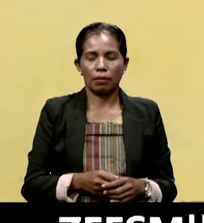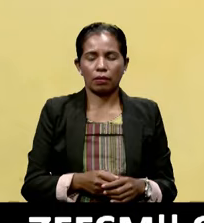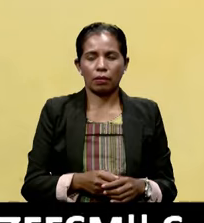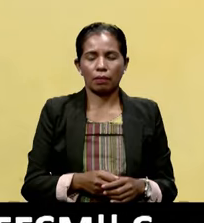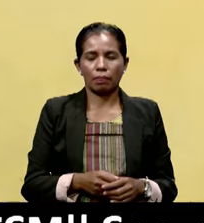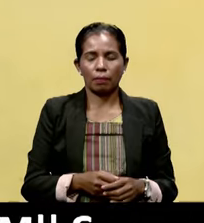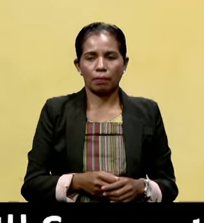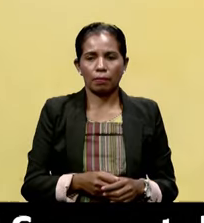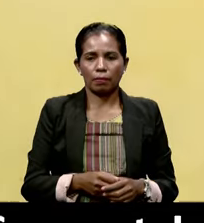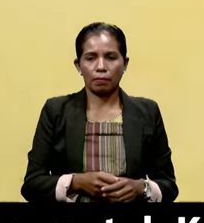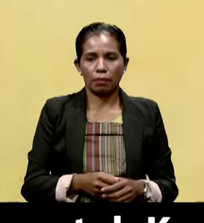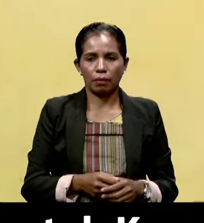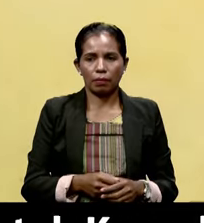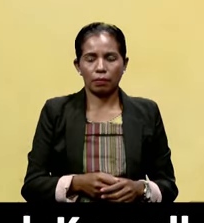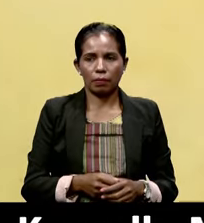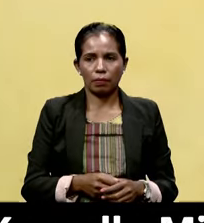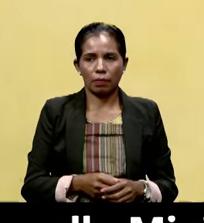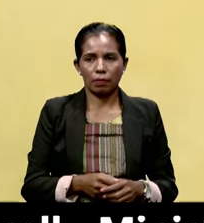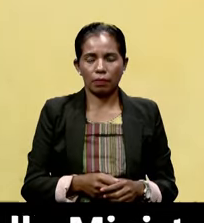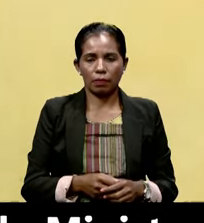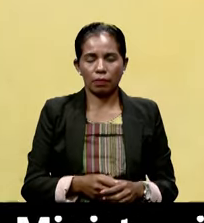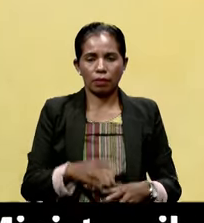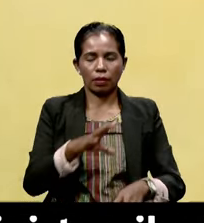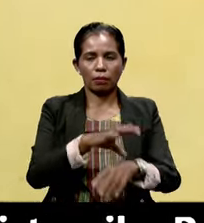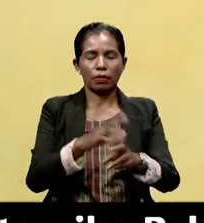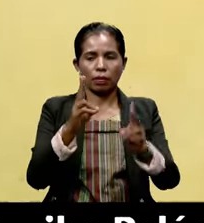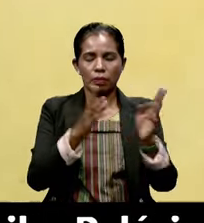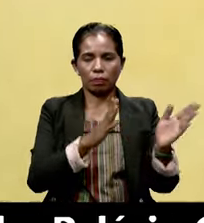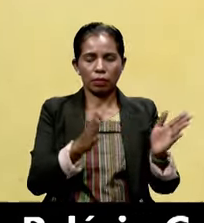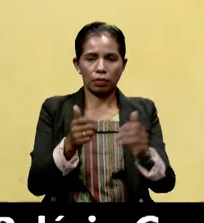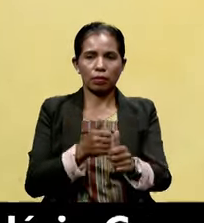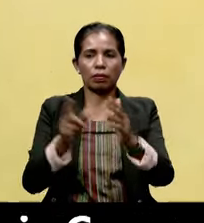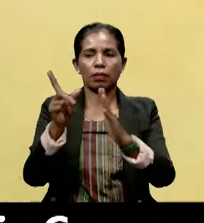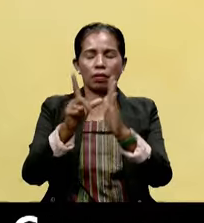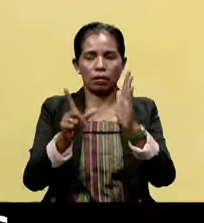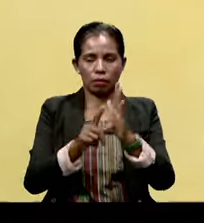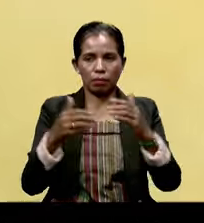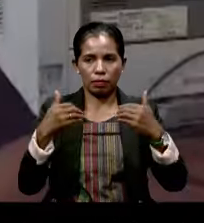Ami resolve. Ami resolve. Ami resolve. Tuir be nasa ga para sa kapturala sa dunay bale pero por si sa tuir lei ne be matia.